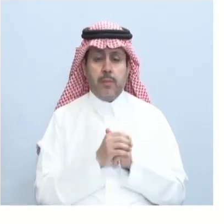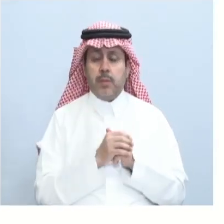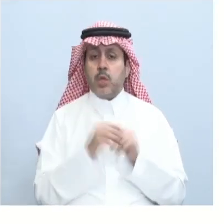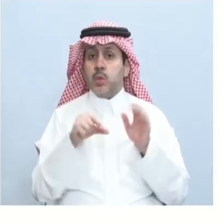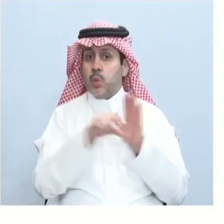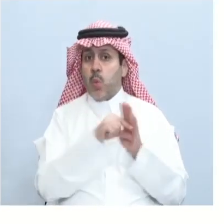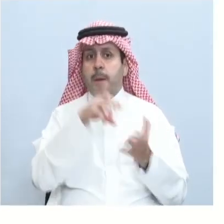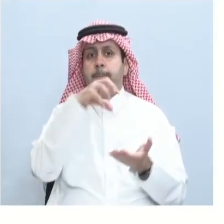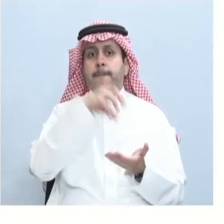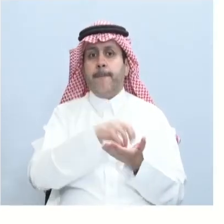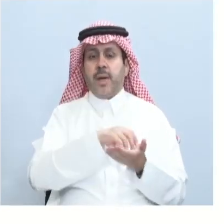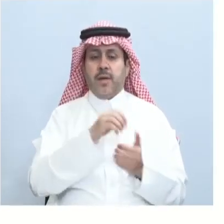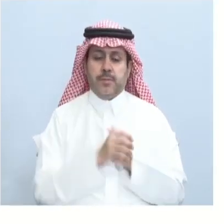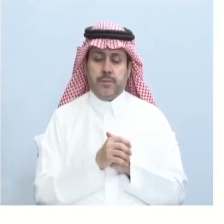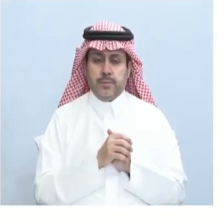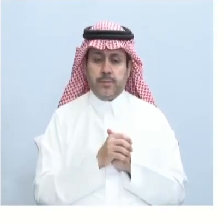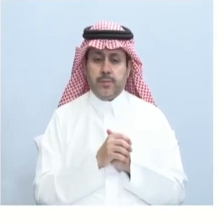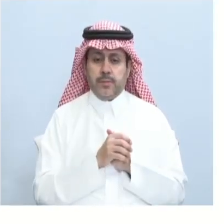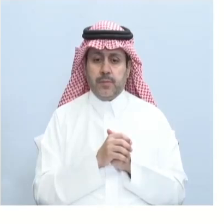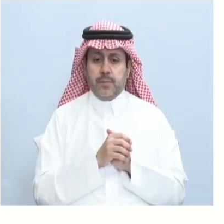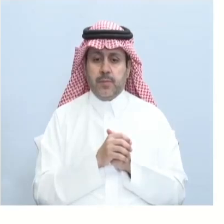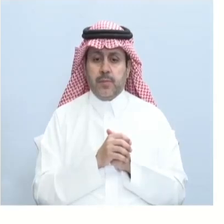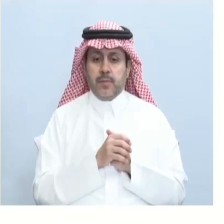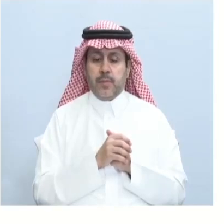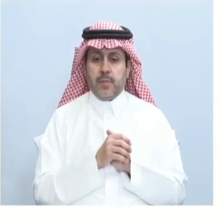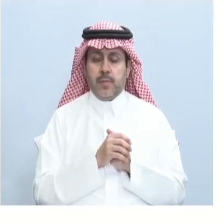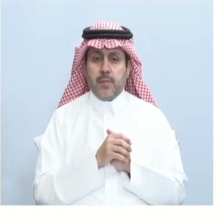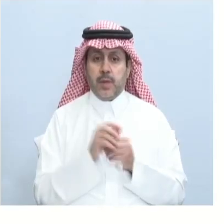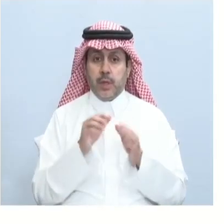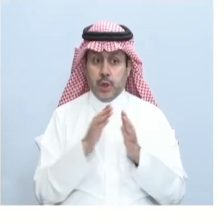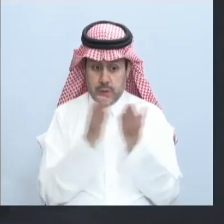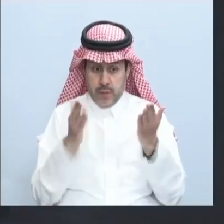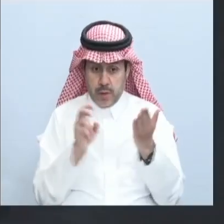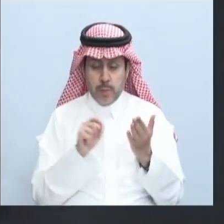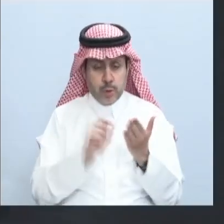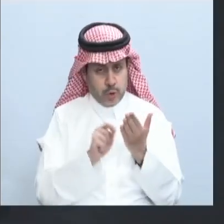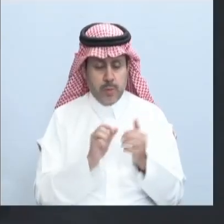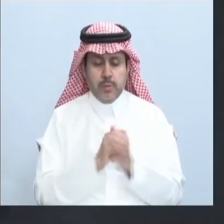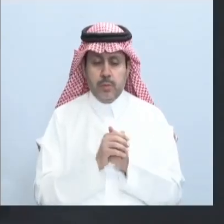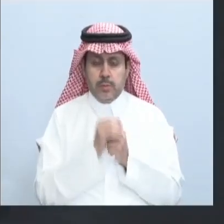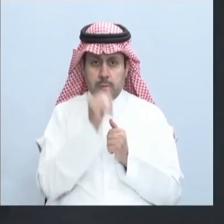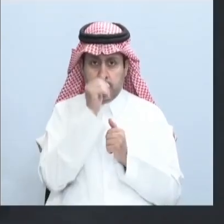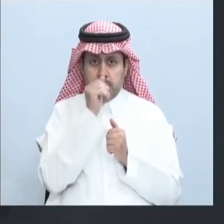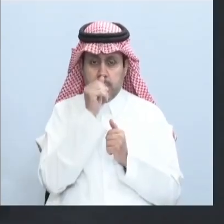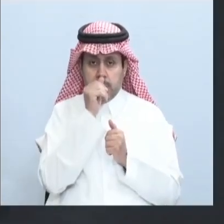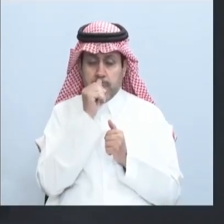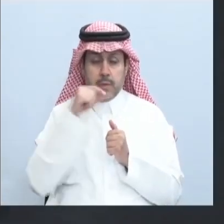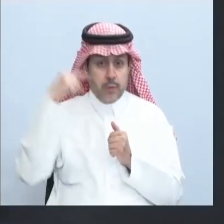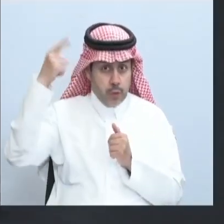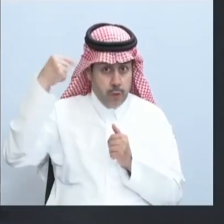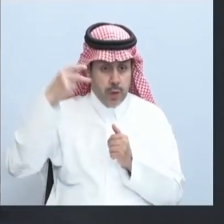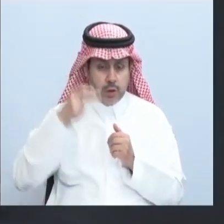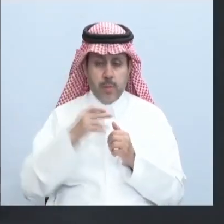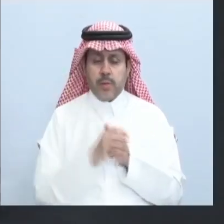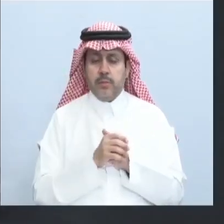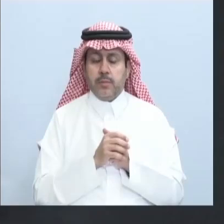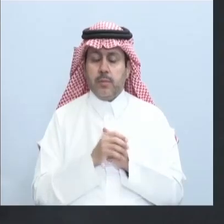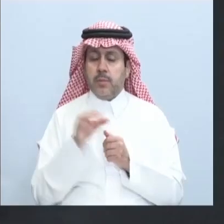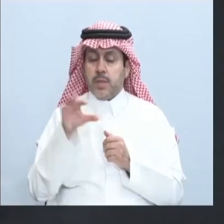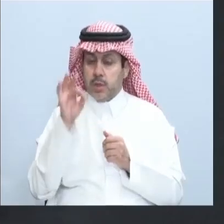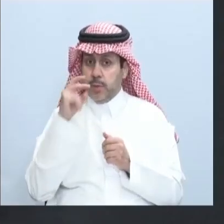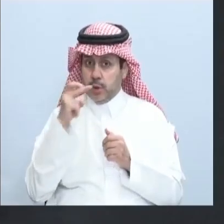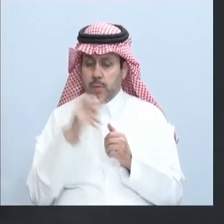مكيه اعيد السؤال مره اخرى اريد منك ان تدون الاجابه في هذا المستطيل وتفكر في الاجابه وتستنبط